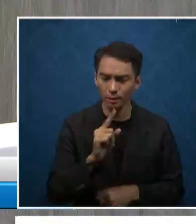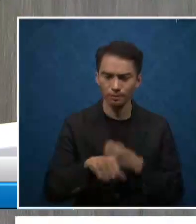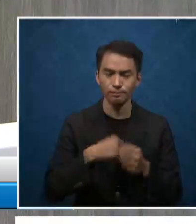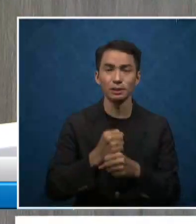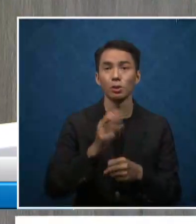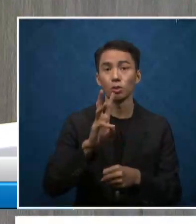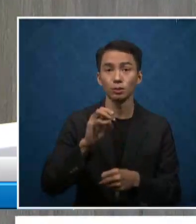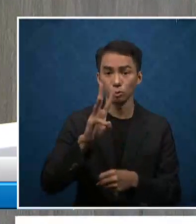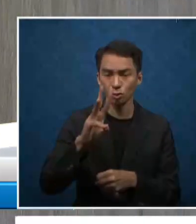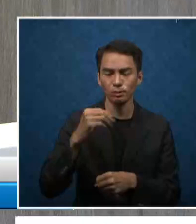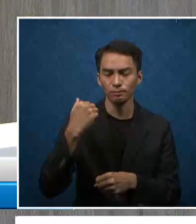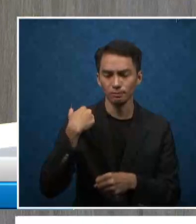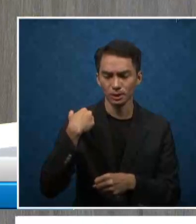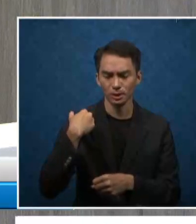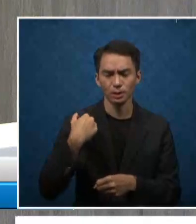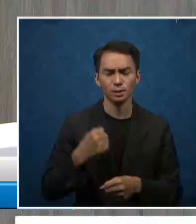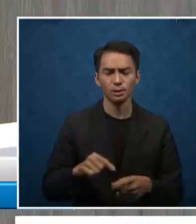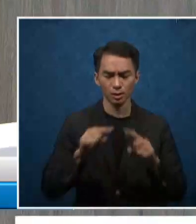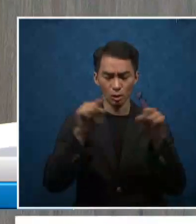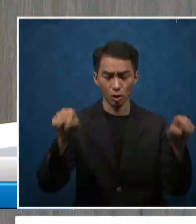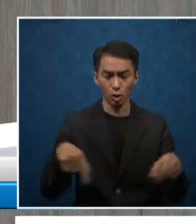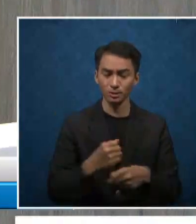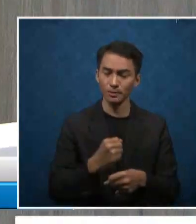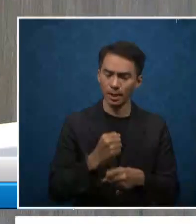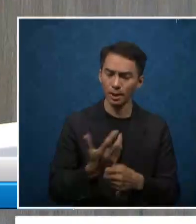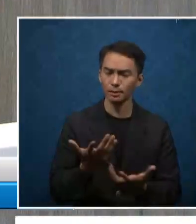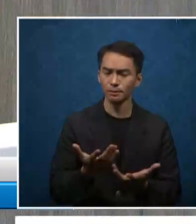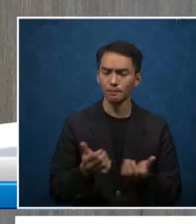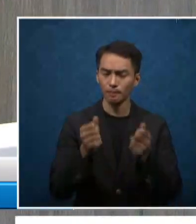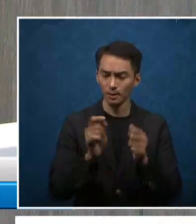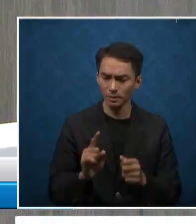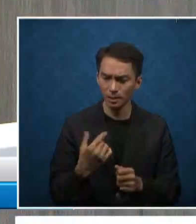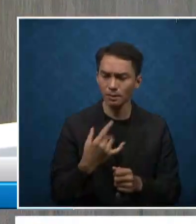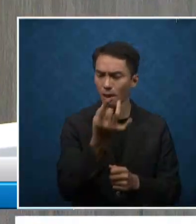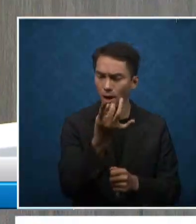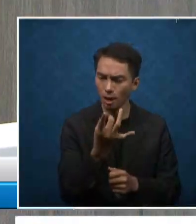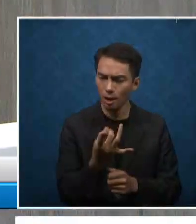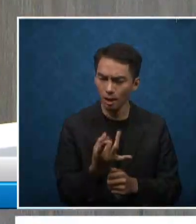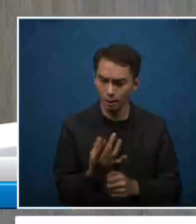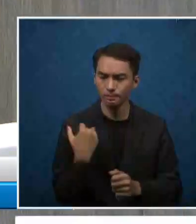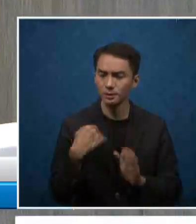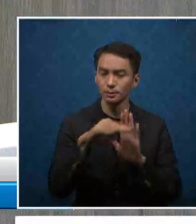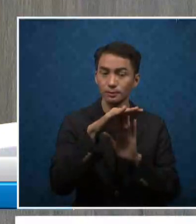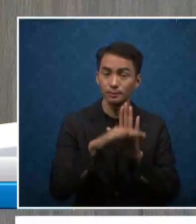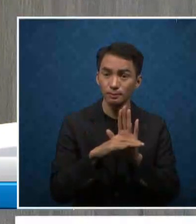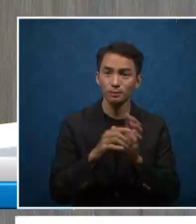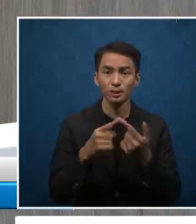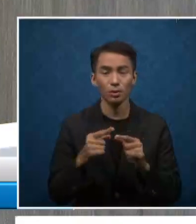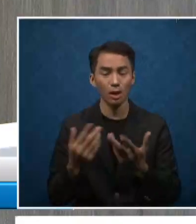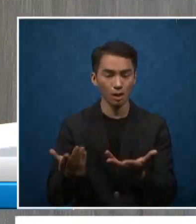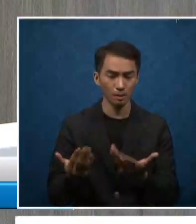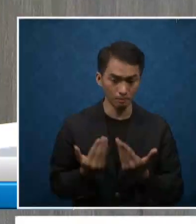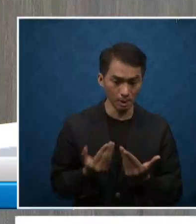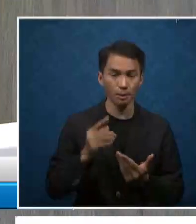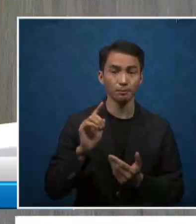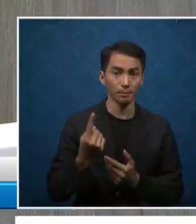ท่จะมีกรอบการทำงานและบริจัการอย่างไร กรอบนะครับหรอวจะให้พวกเรารอ ท่านมาราย